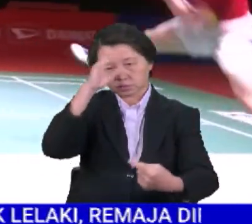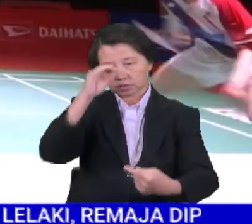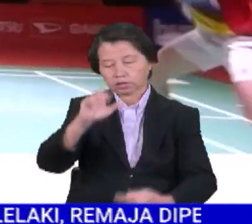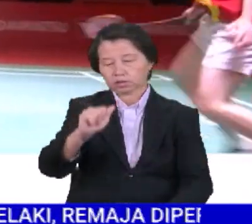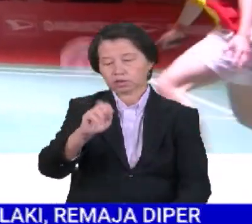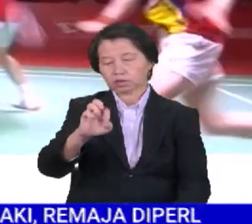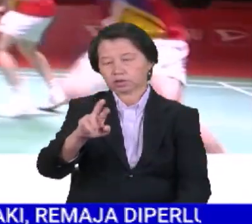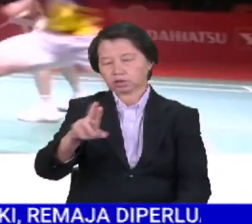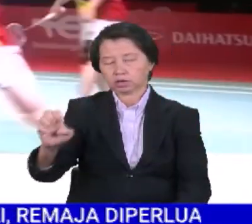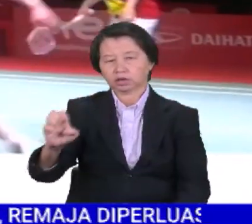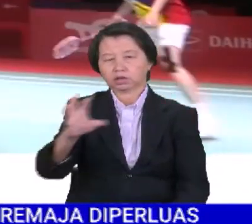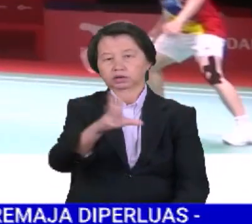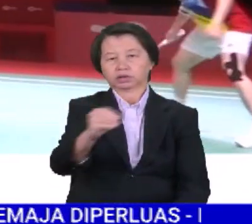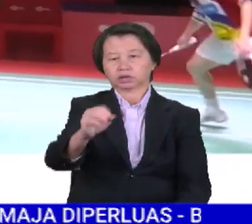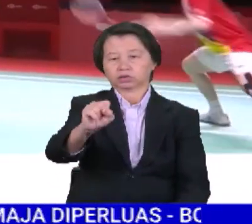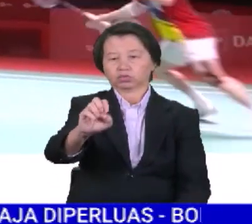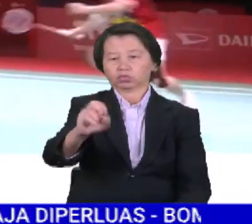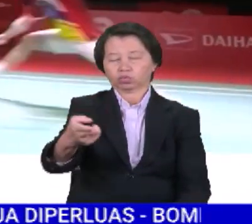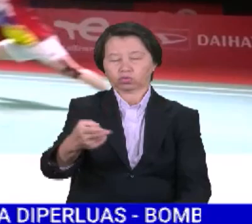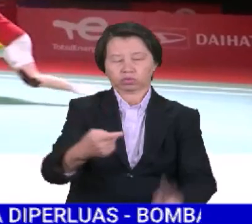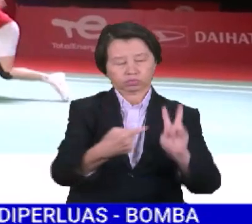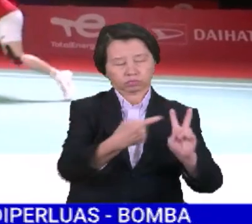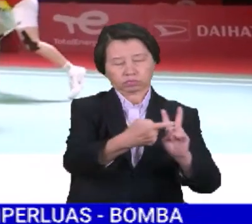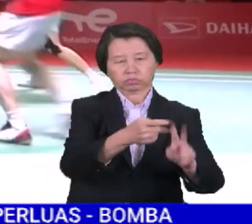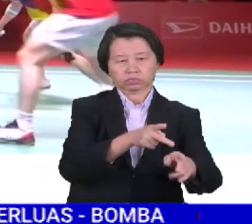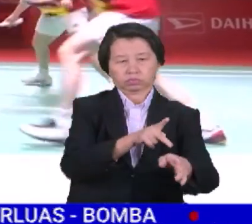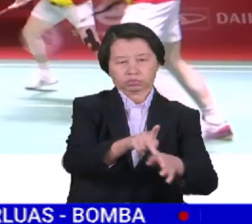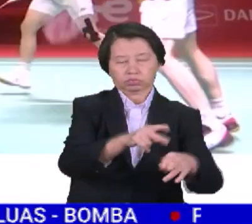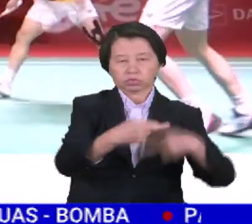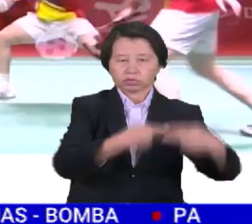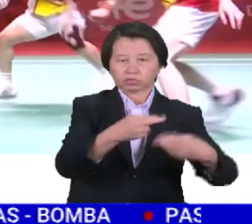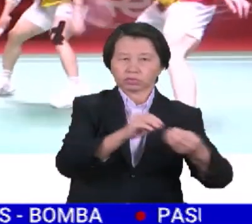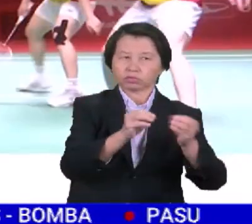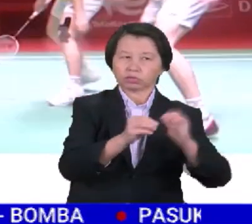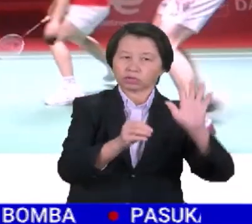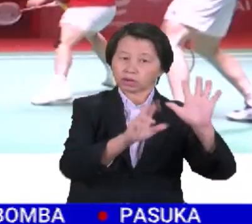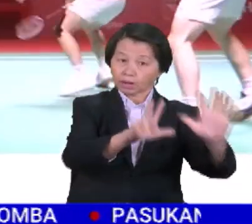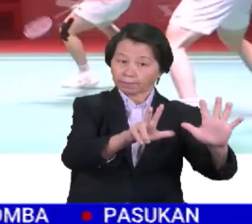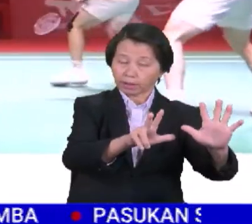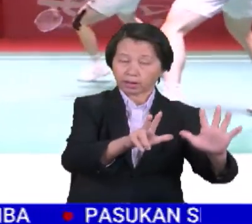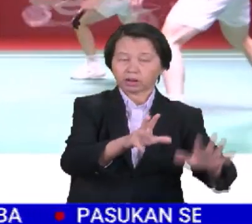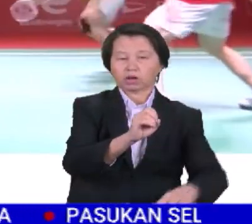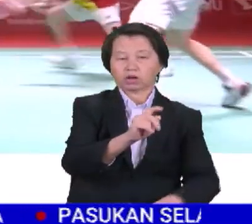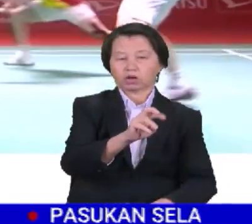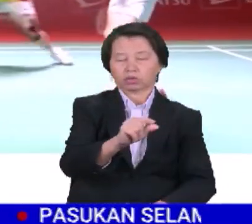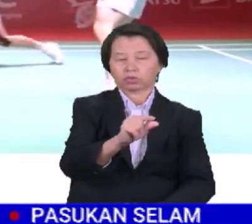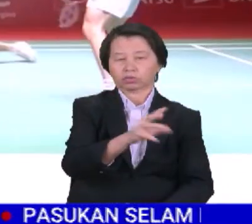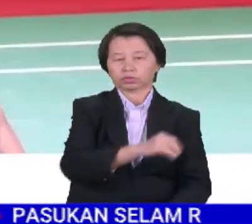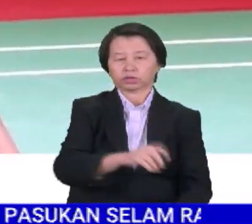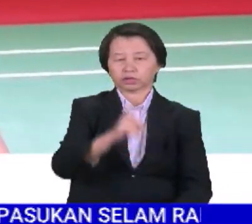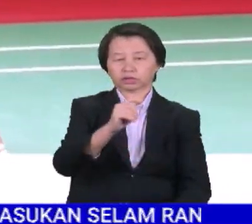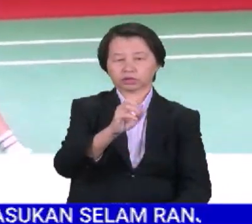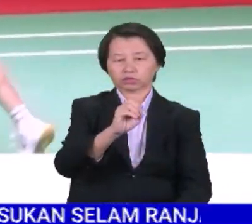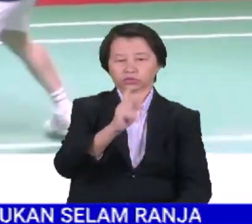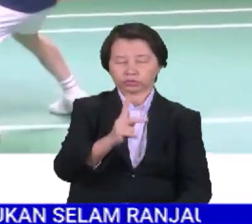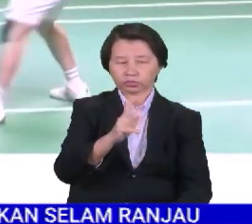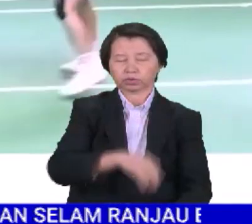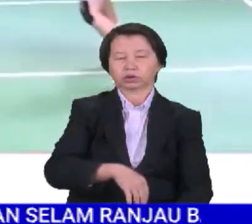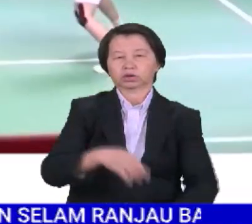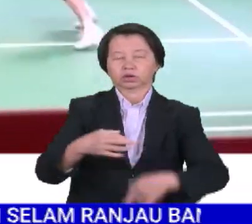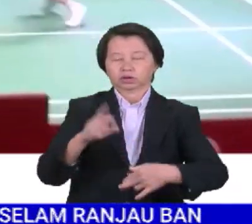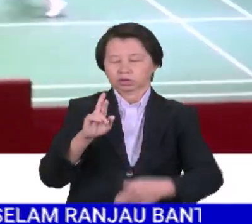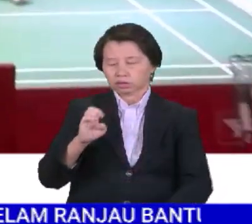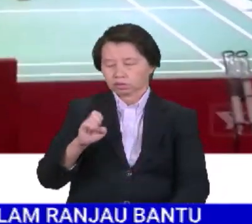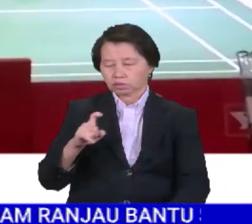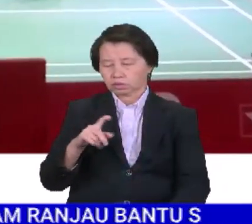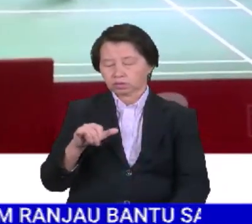Eron Chia dan sowo Yi serta gandingan profesional ranking Kelapan dunia Ong yisin dan tioi rexi sebelum ini